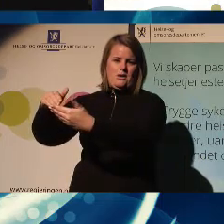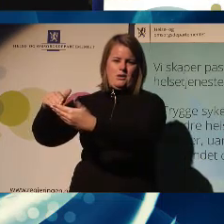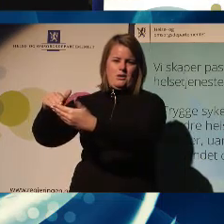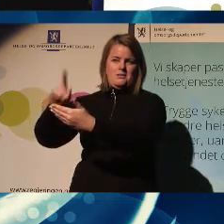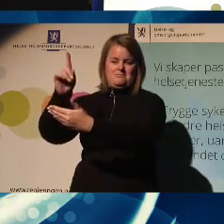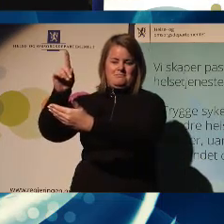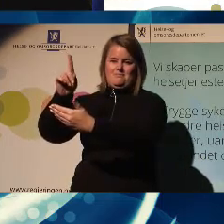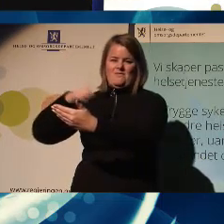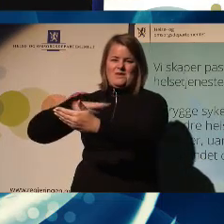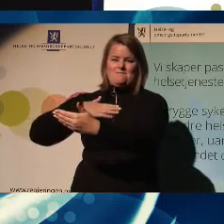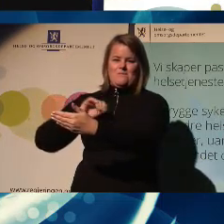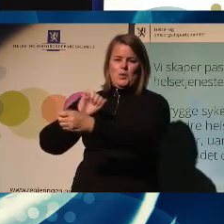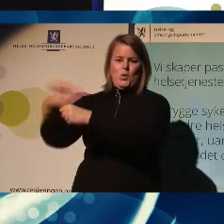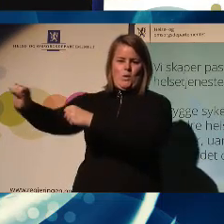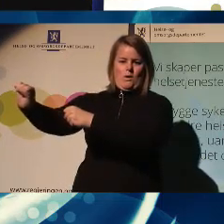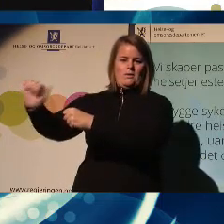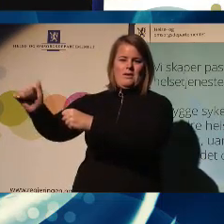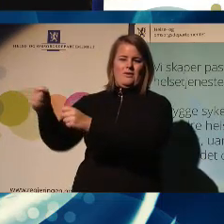dem først.